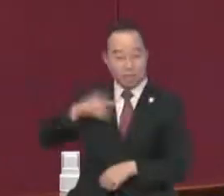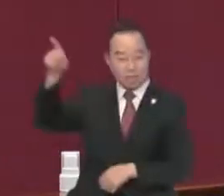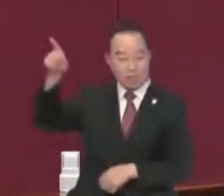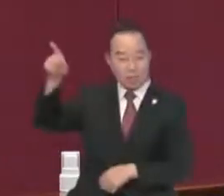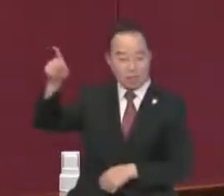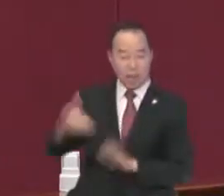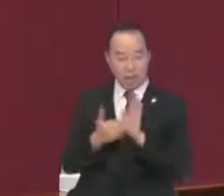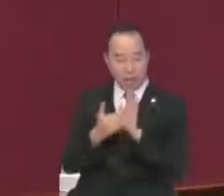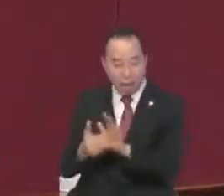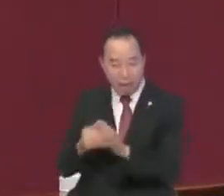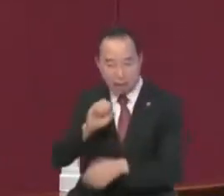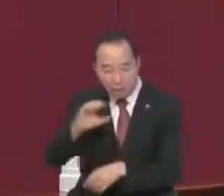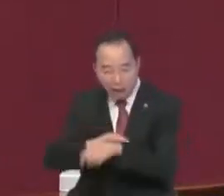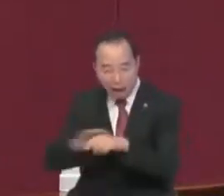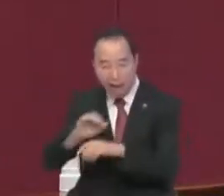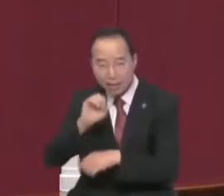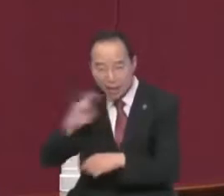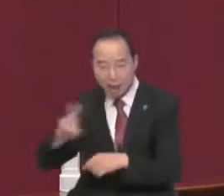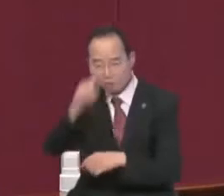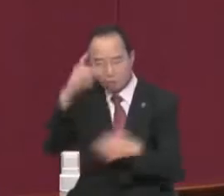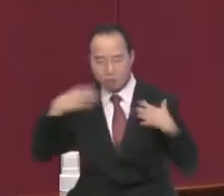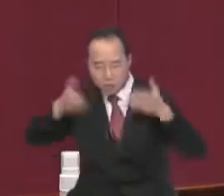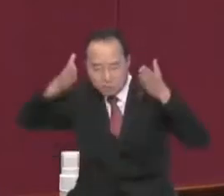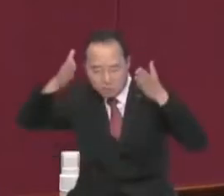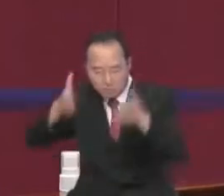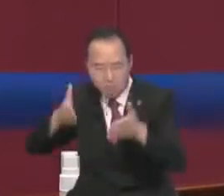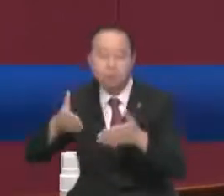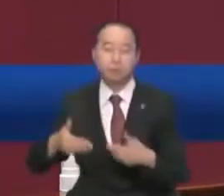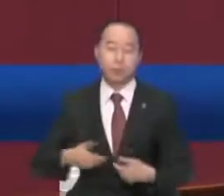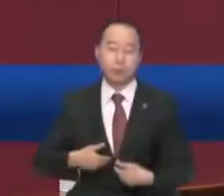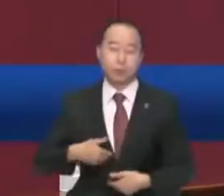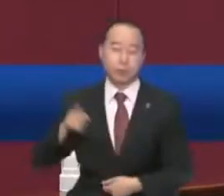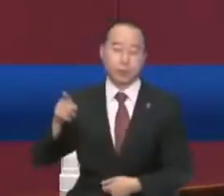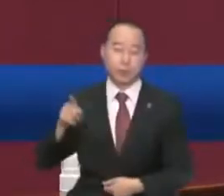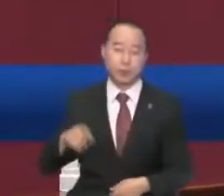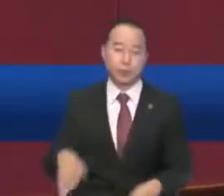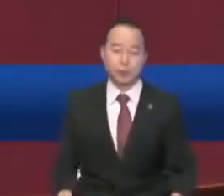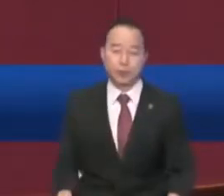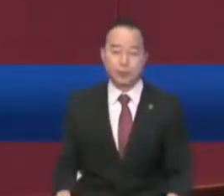정부가 비상계획을 동원해서 총력체제로 임해야 할 과제입니다.